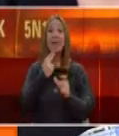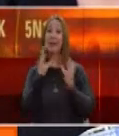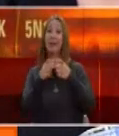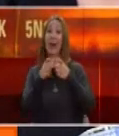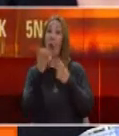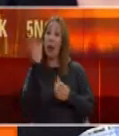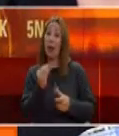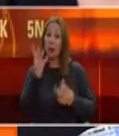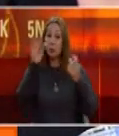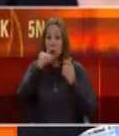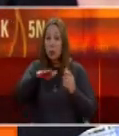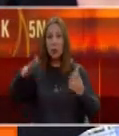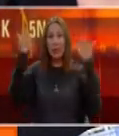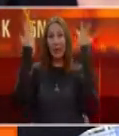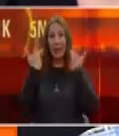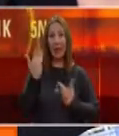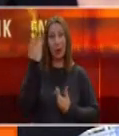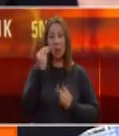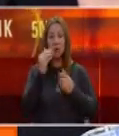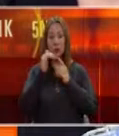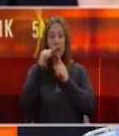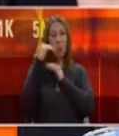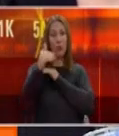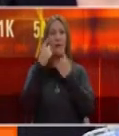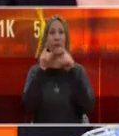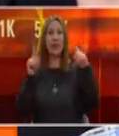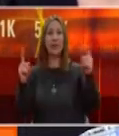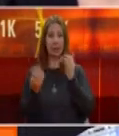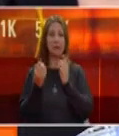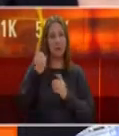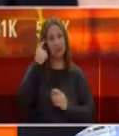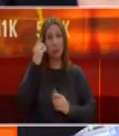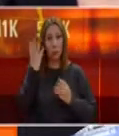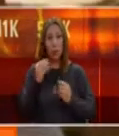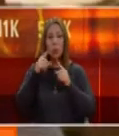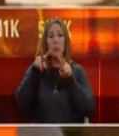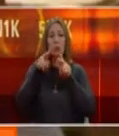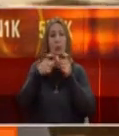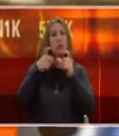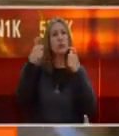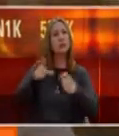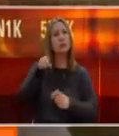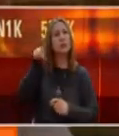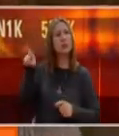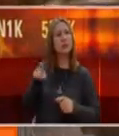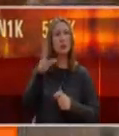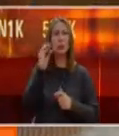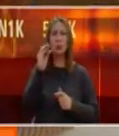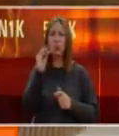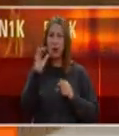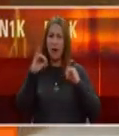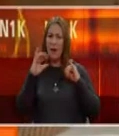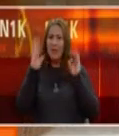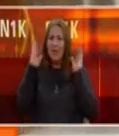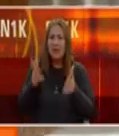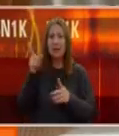çocuk gelinler konusunda toplumda bir farkındalık yaratmaya çalıştık. Özellikle Muş'ta ve bölgede bu çocuk gelinler konusu çok daha fazla.